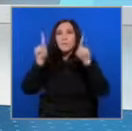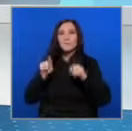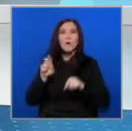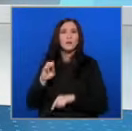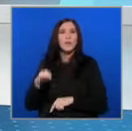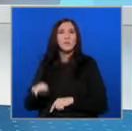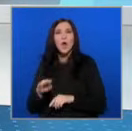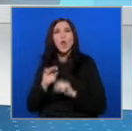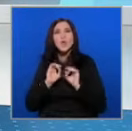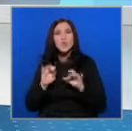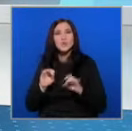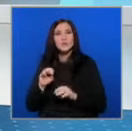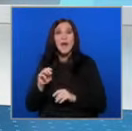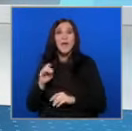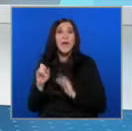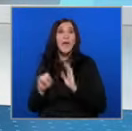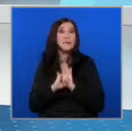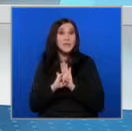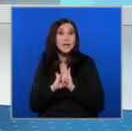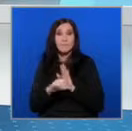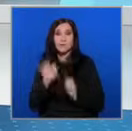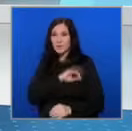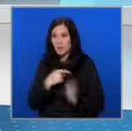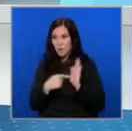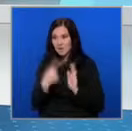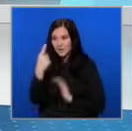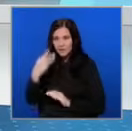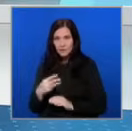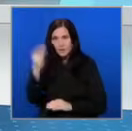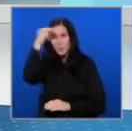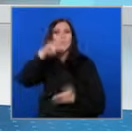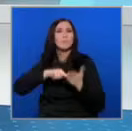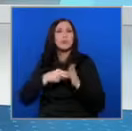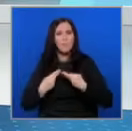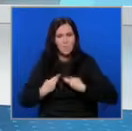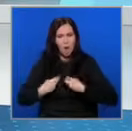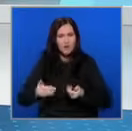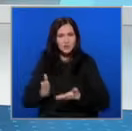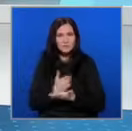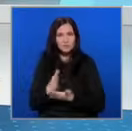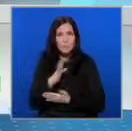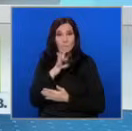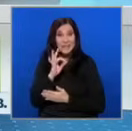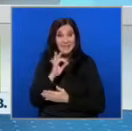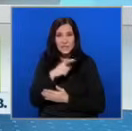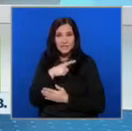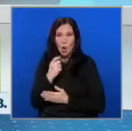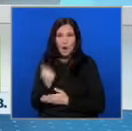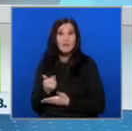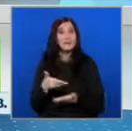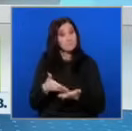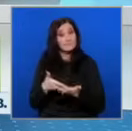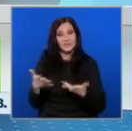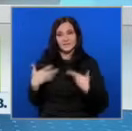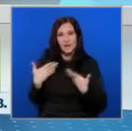Инстаграм. Резултатите показват, че една трета от българите планират да похарчат между 50 и 100 лева, за да